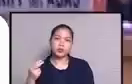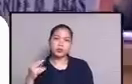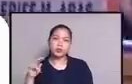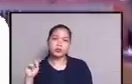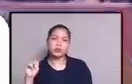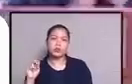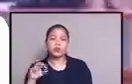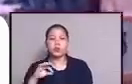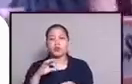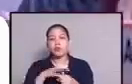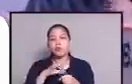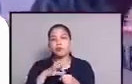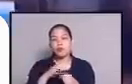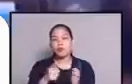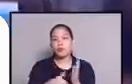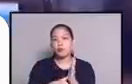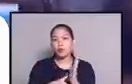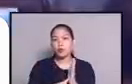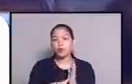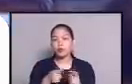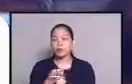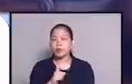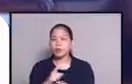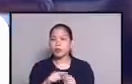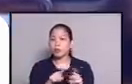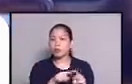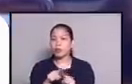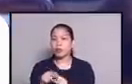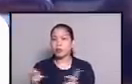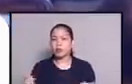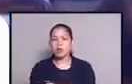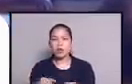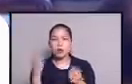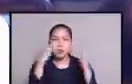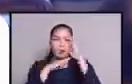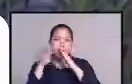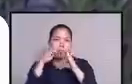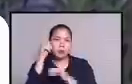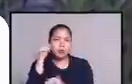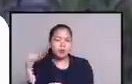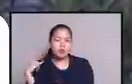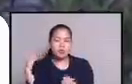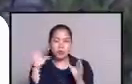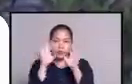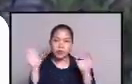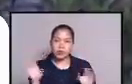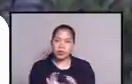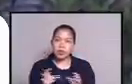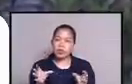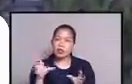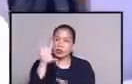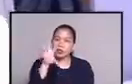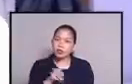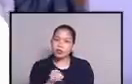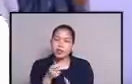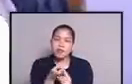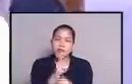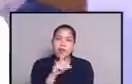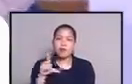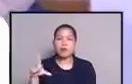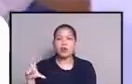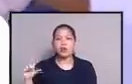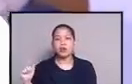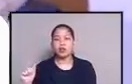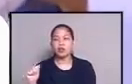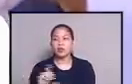boto mula doon sa ibang mga estado. Ang naging problema last night, yung certificate of canvass na nagmula doon sa Los Angeles, dahil